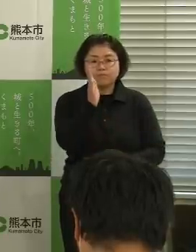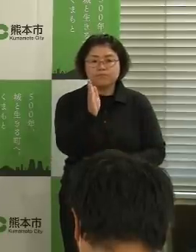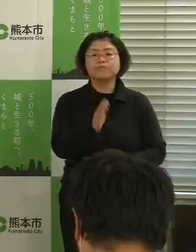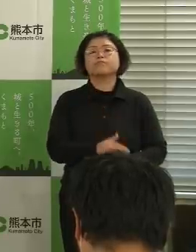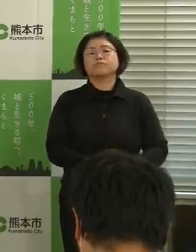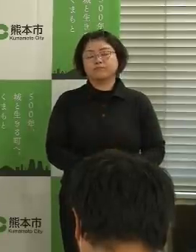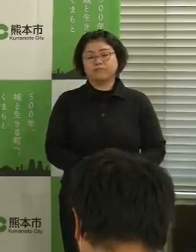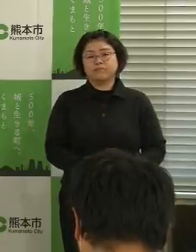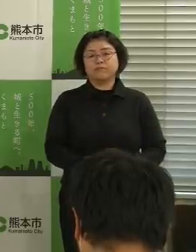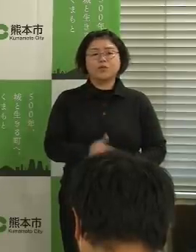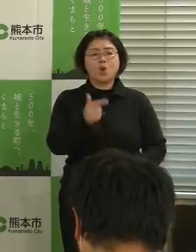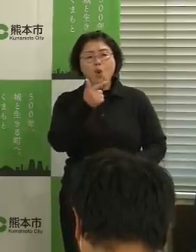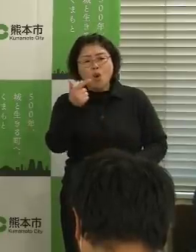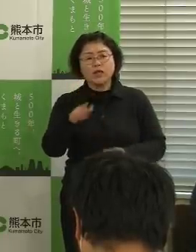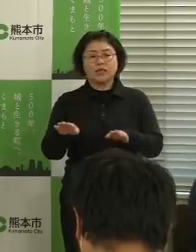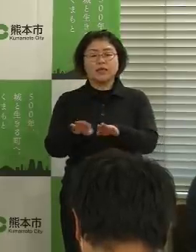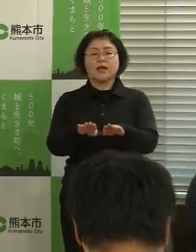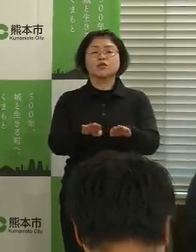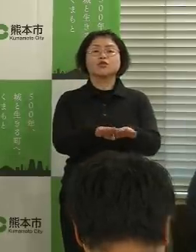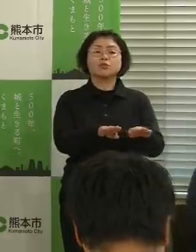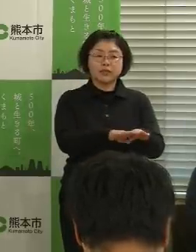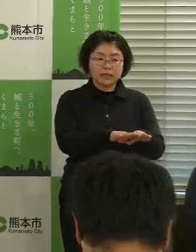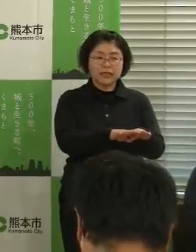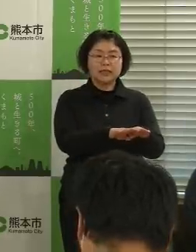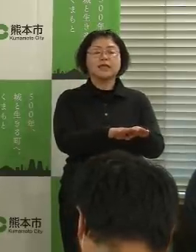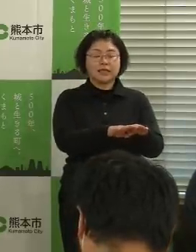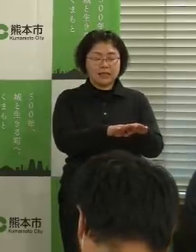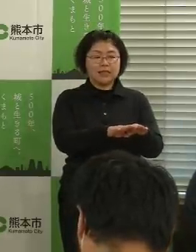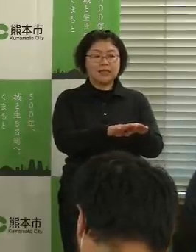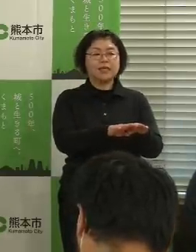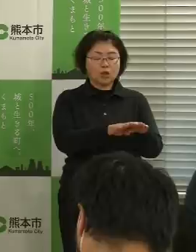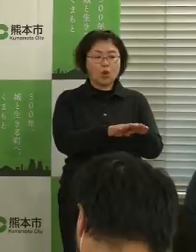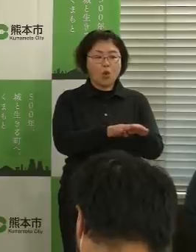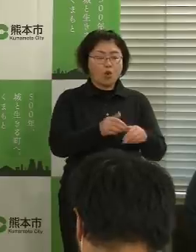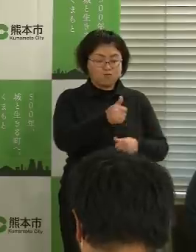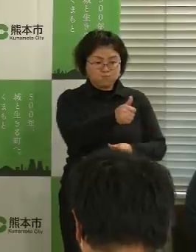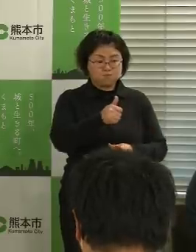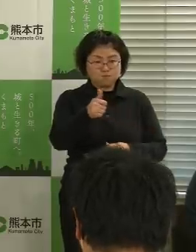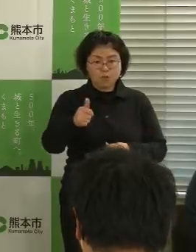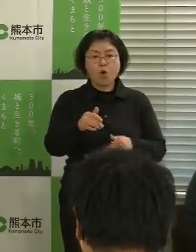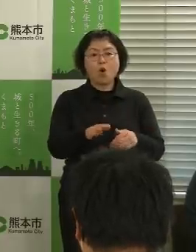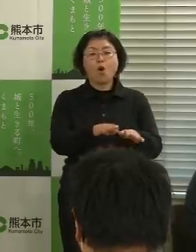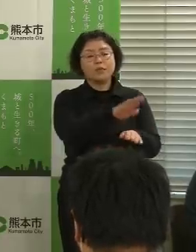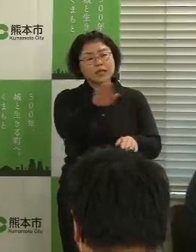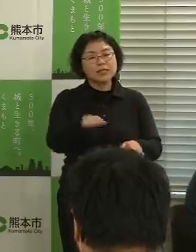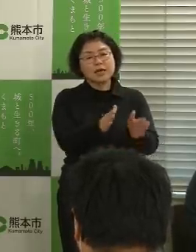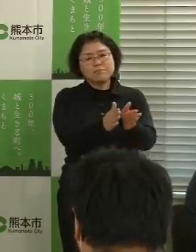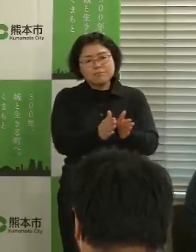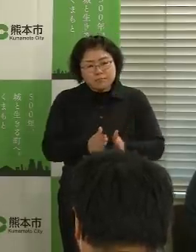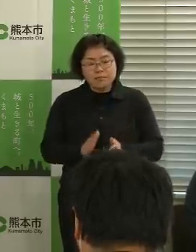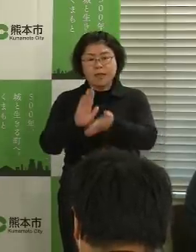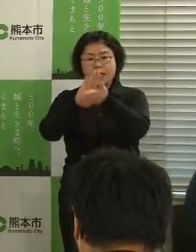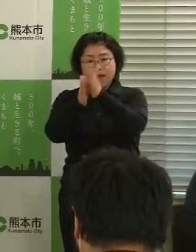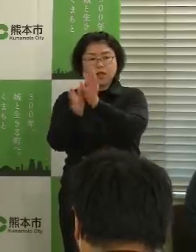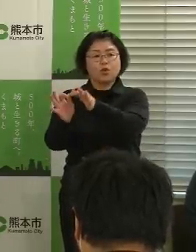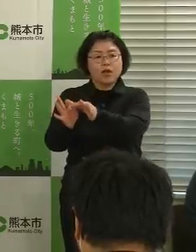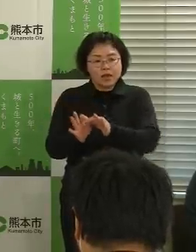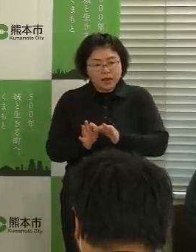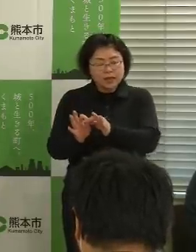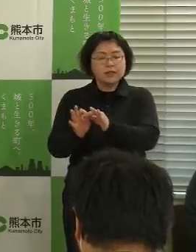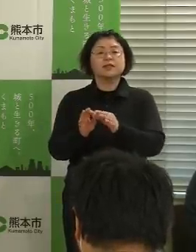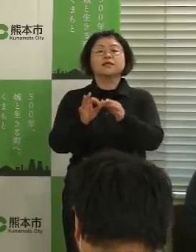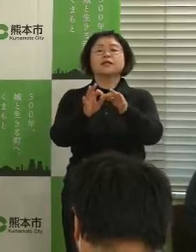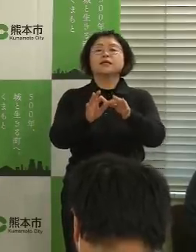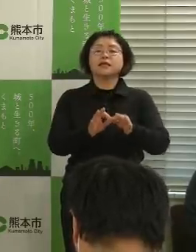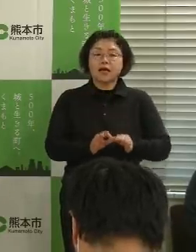回の大型連休期間中の移動の最小化に向けて熊本県とも連携協力しながら引き